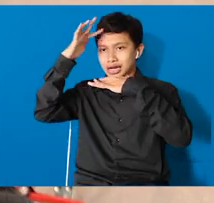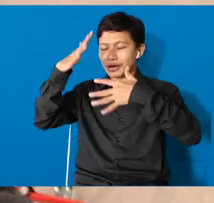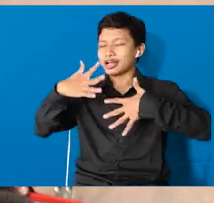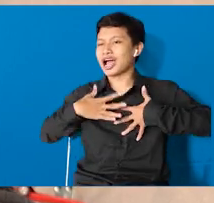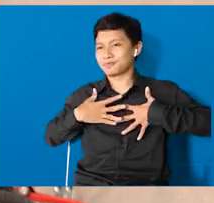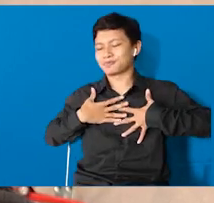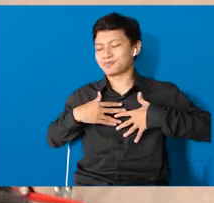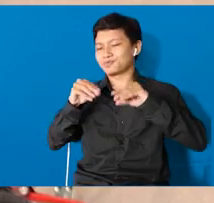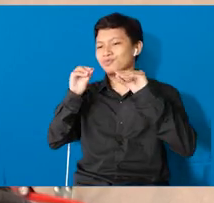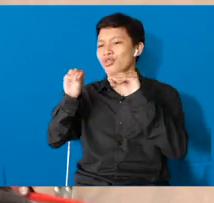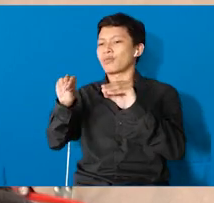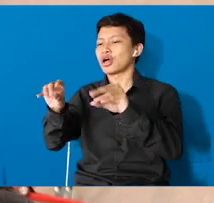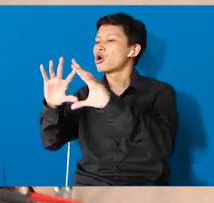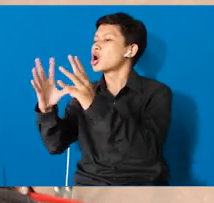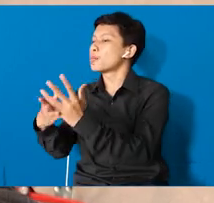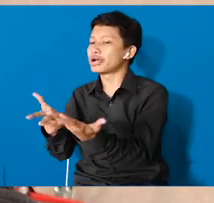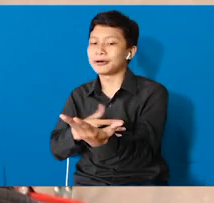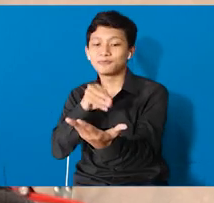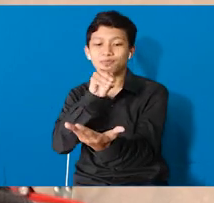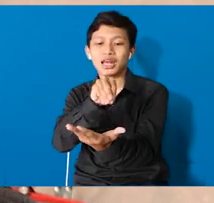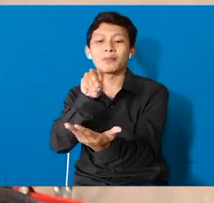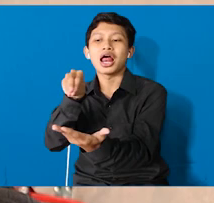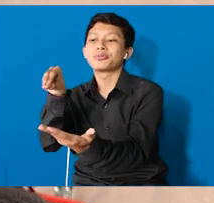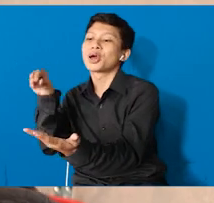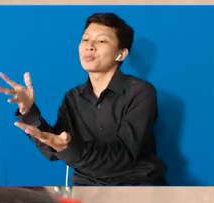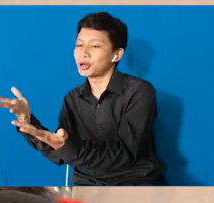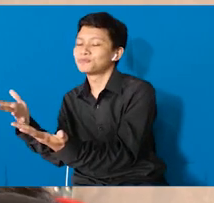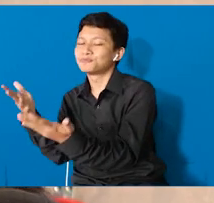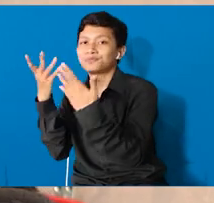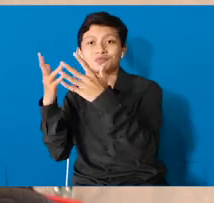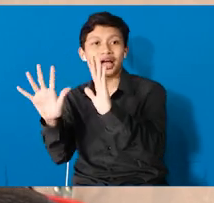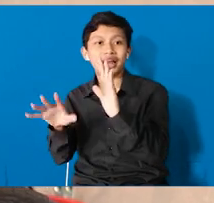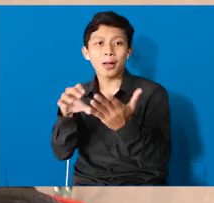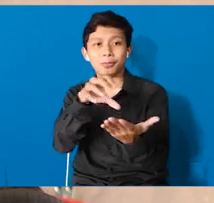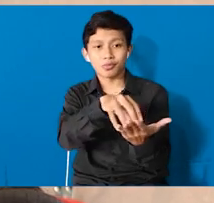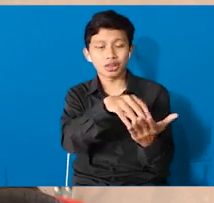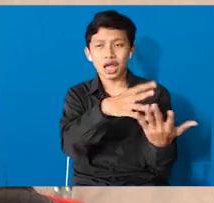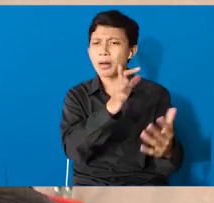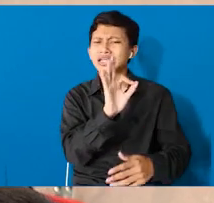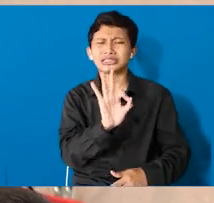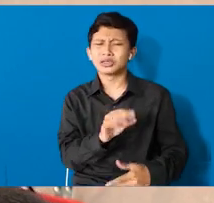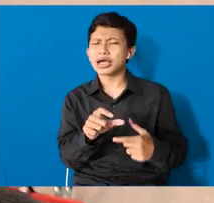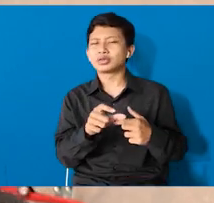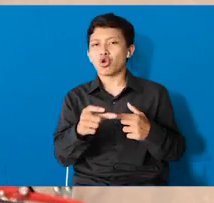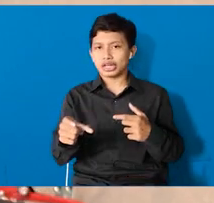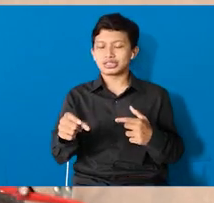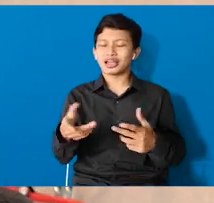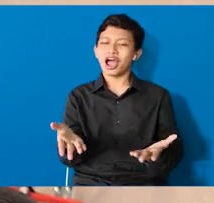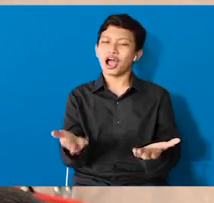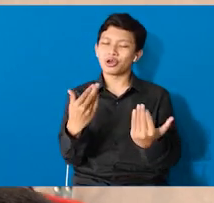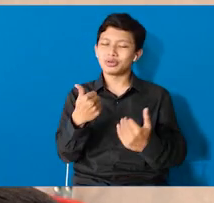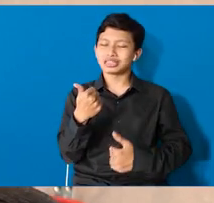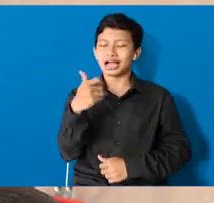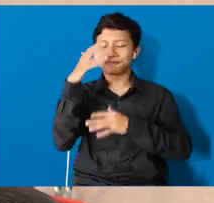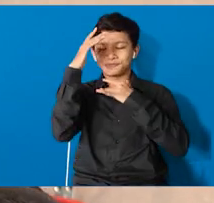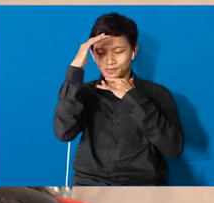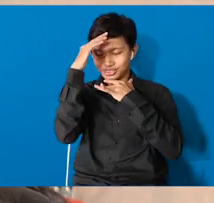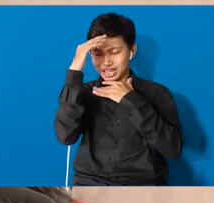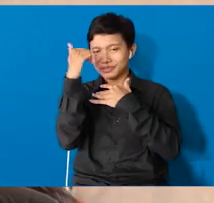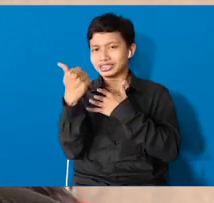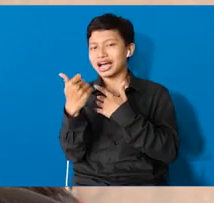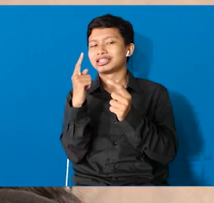kelompok binaan yang di kelurahan, yang di Bangun Cipto dan di Sentolo yang belum terbentuk, untuk segera